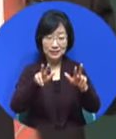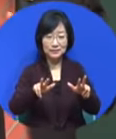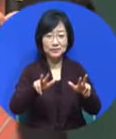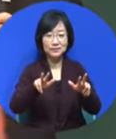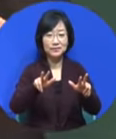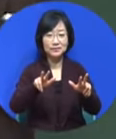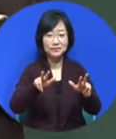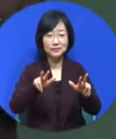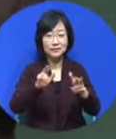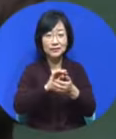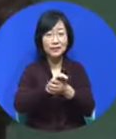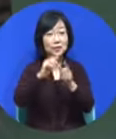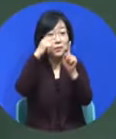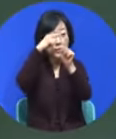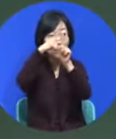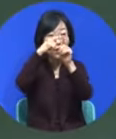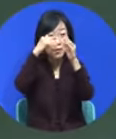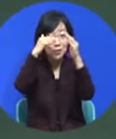교에